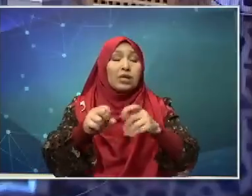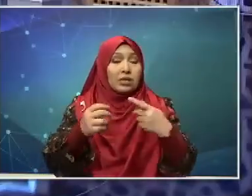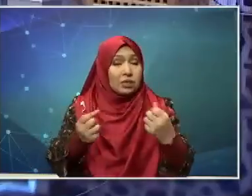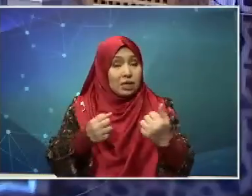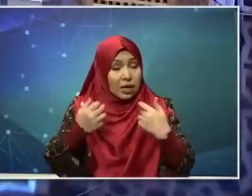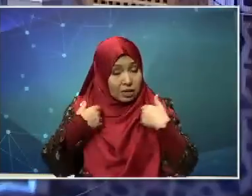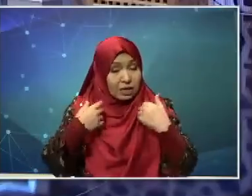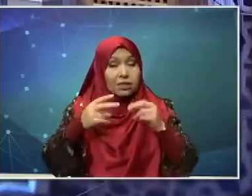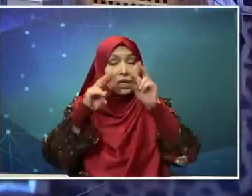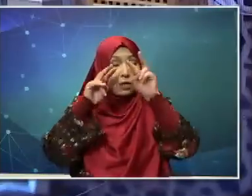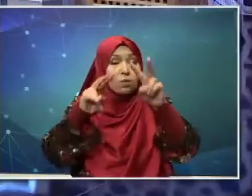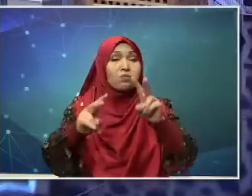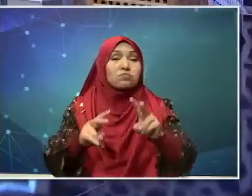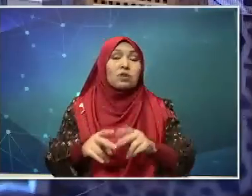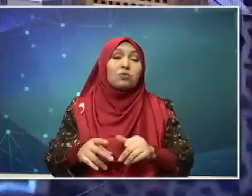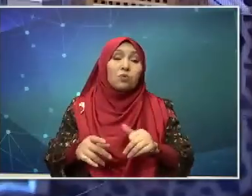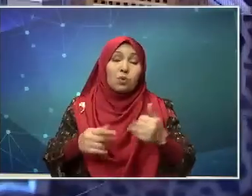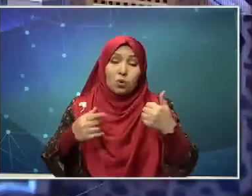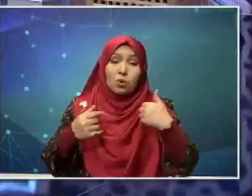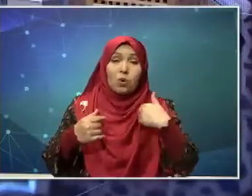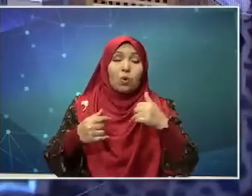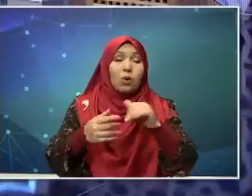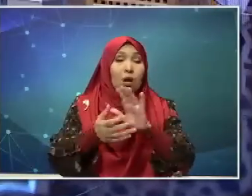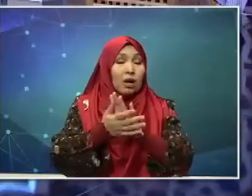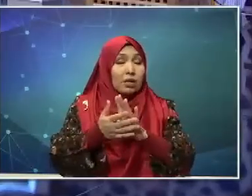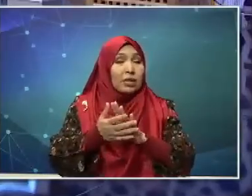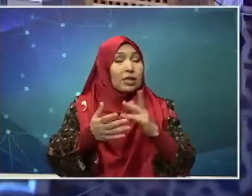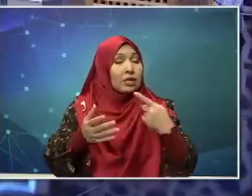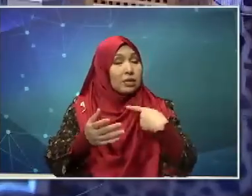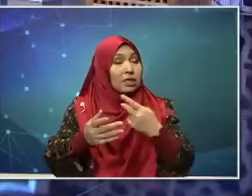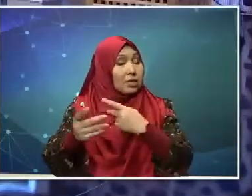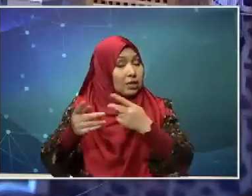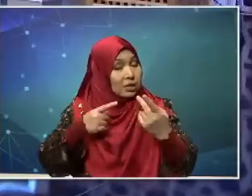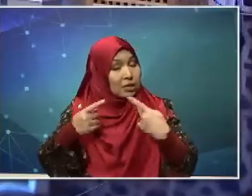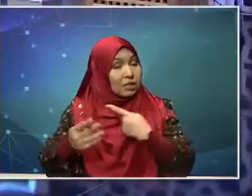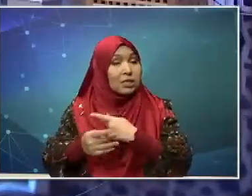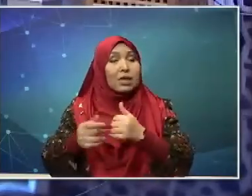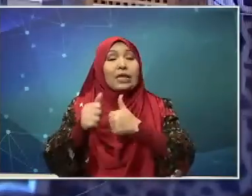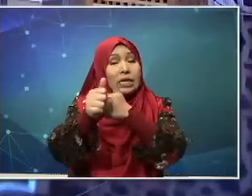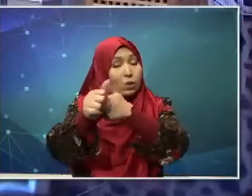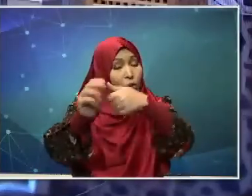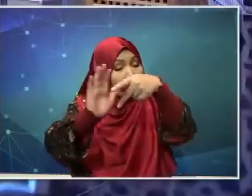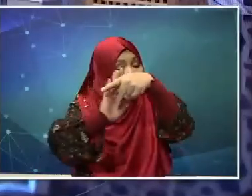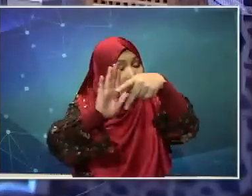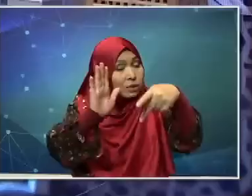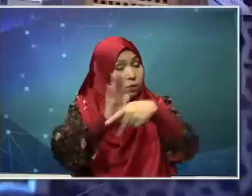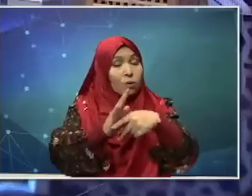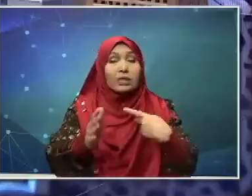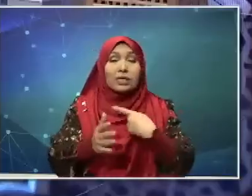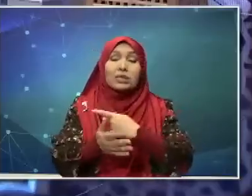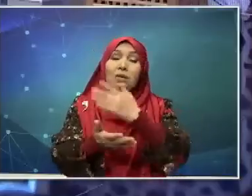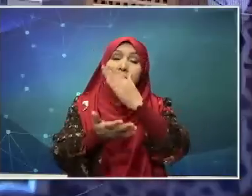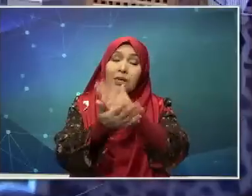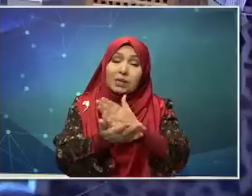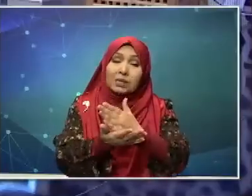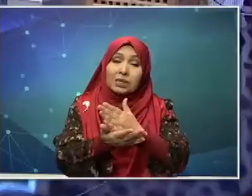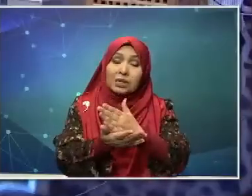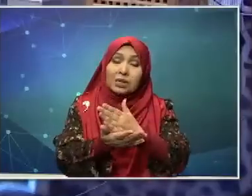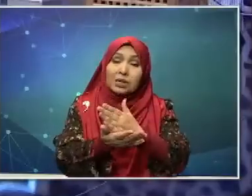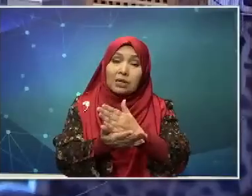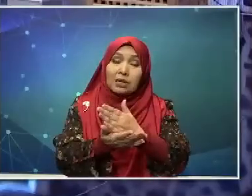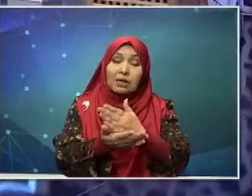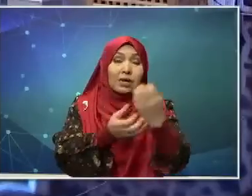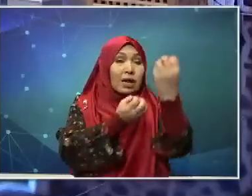pernah Tengok itu karena satu kompleks yang di juga Betul itu telah mengikut peraturan itu kita berhenti di atraksi like